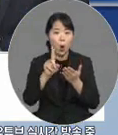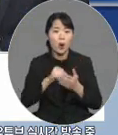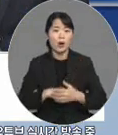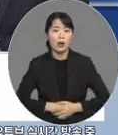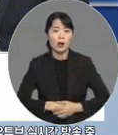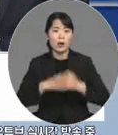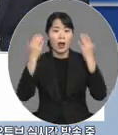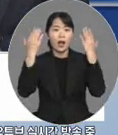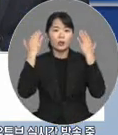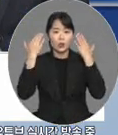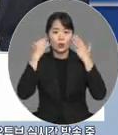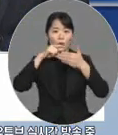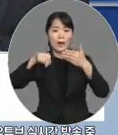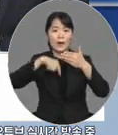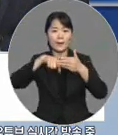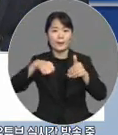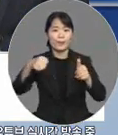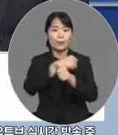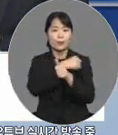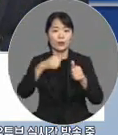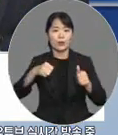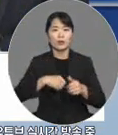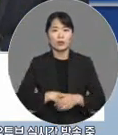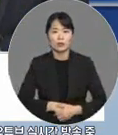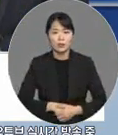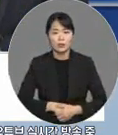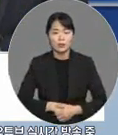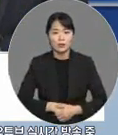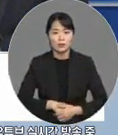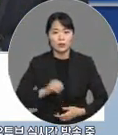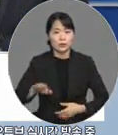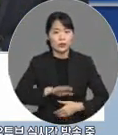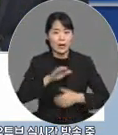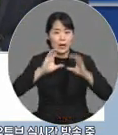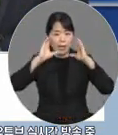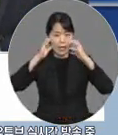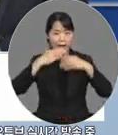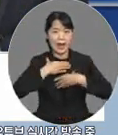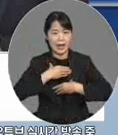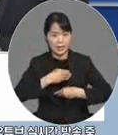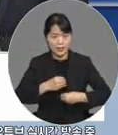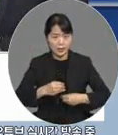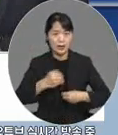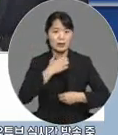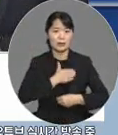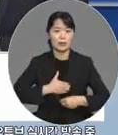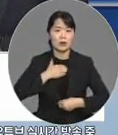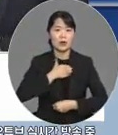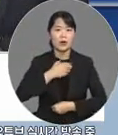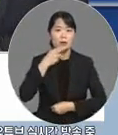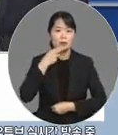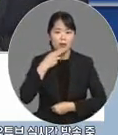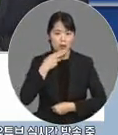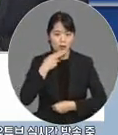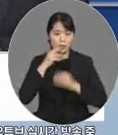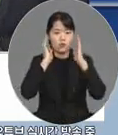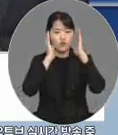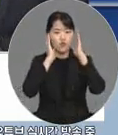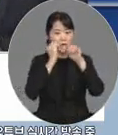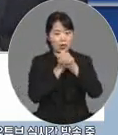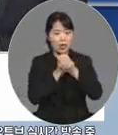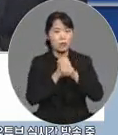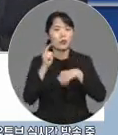폭력입니다. 우리 아이들이 안전하게 아무 걱정 없이 학교에서 공부한다면 얼마나